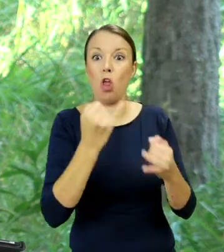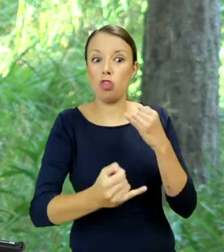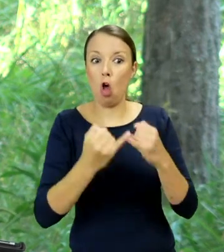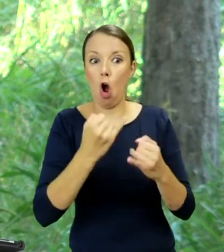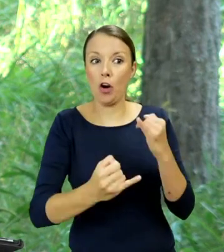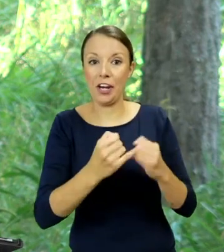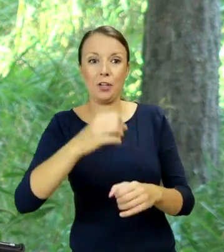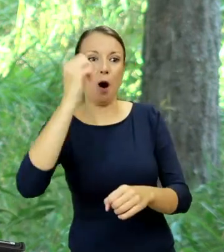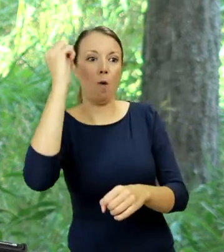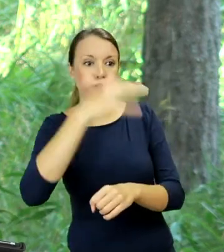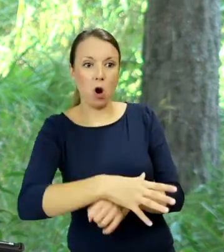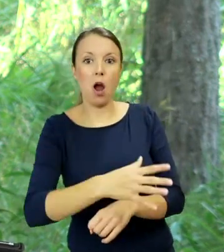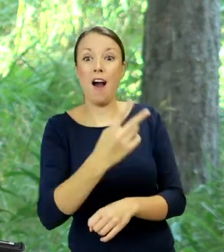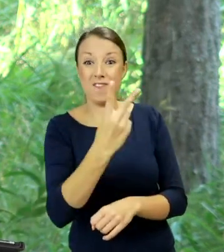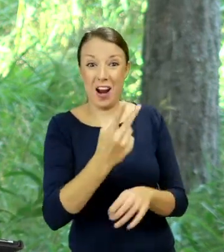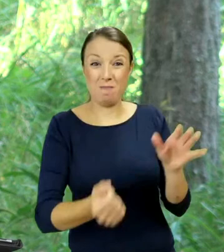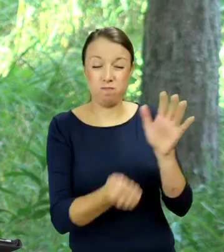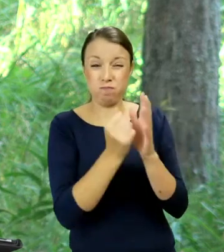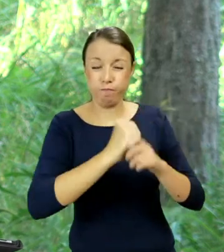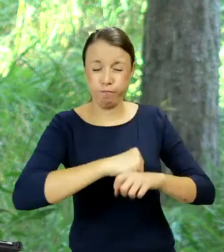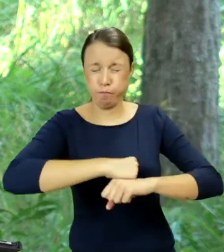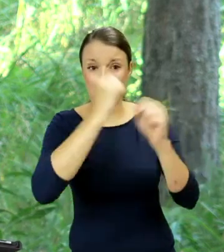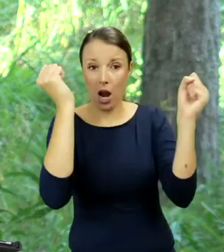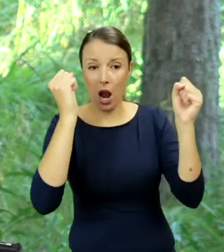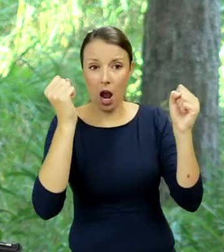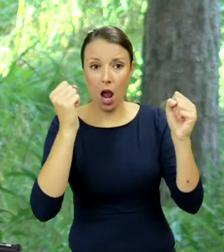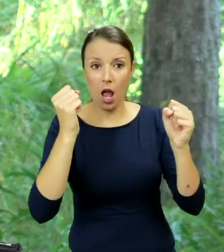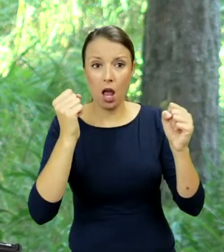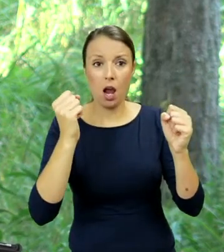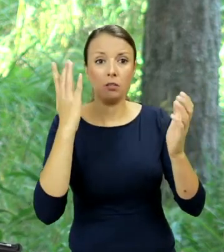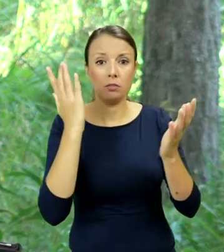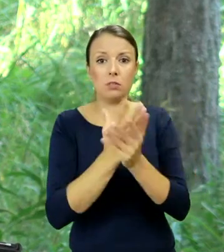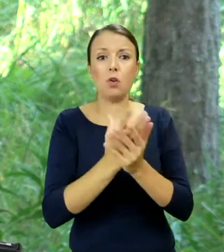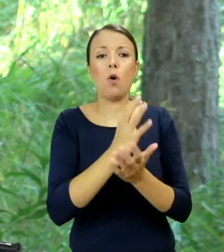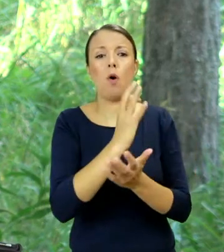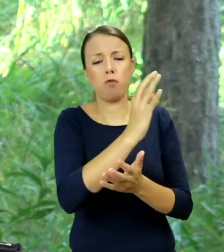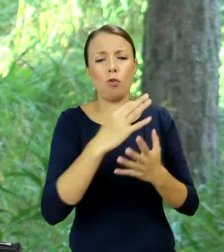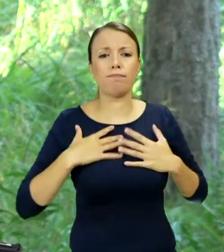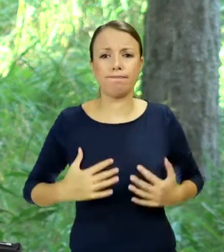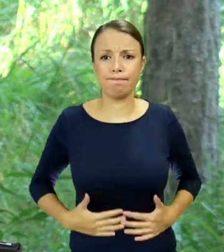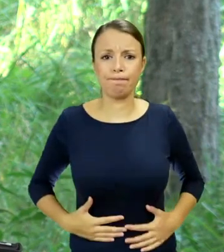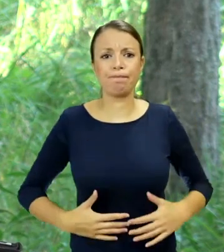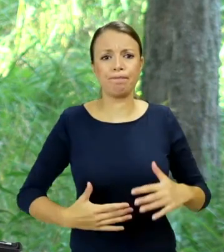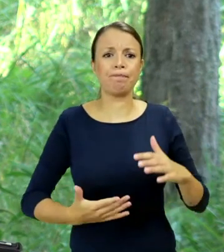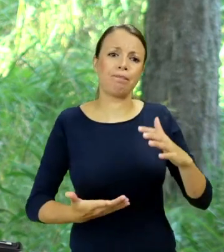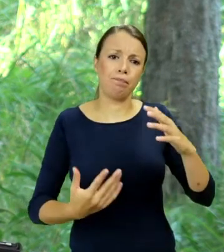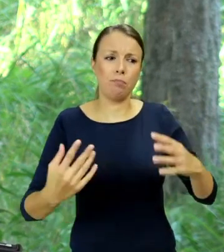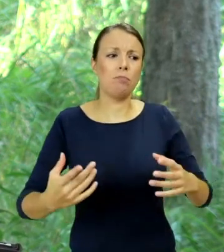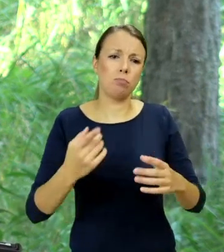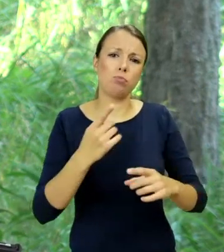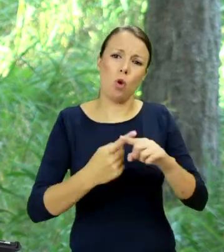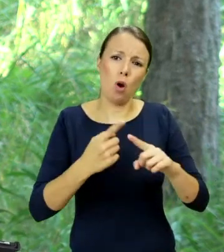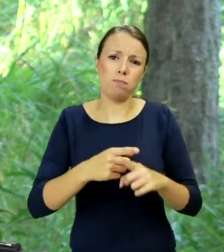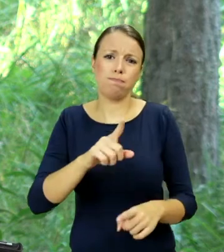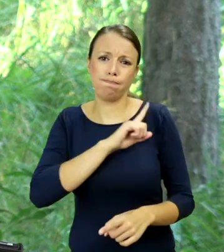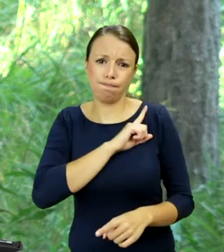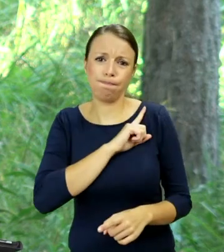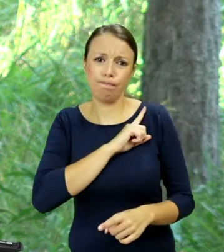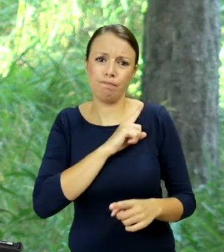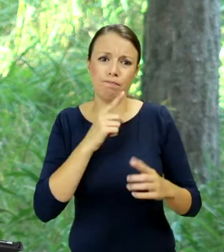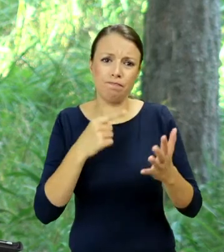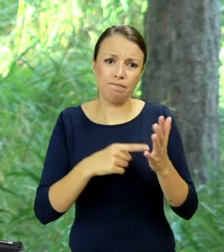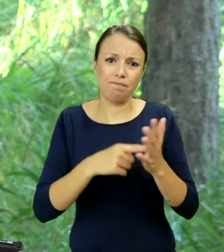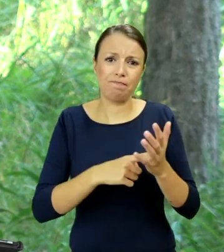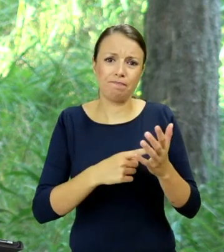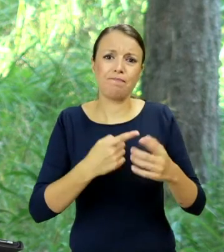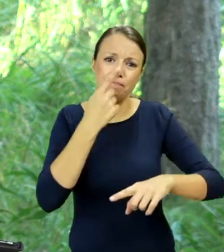Scałona. 2 z nich wybuchły, raniły tylko obstawę generała gubernatora. One same